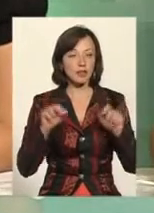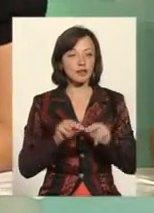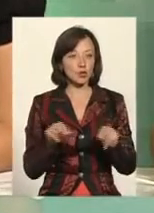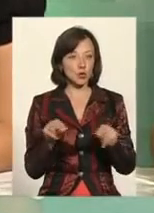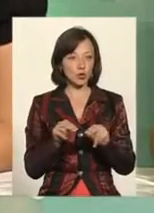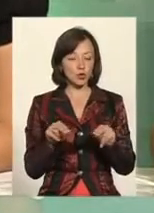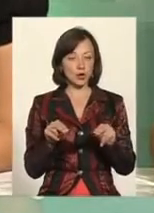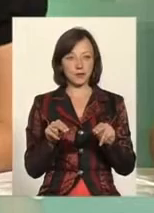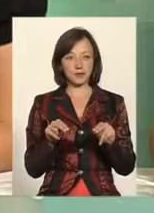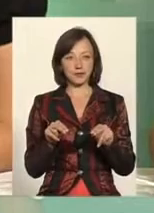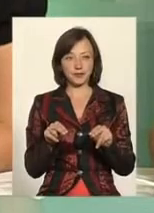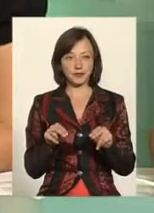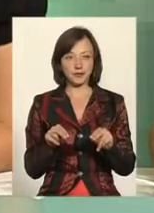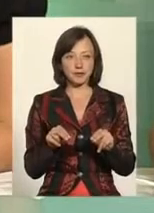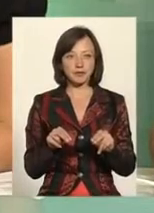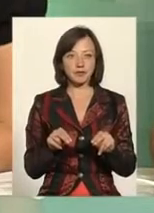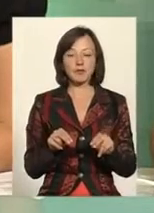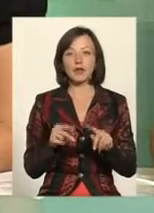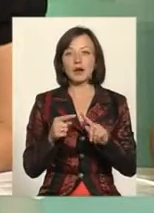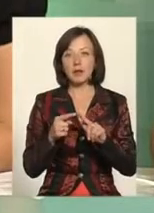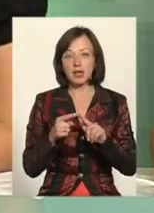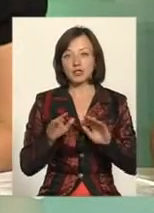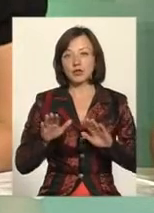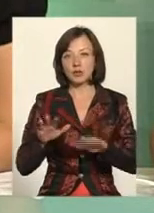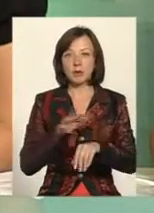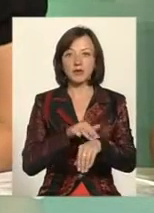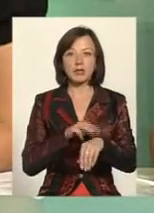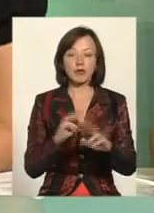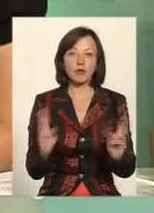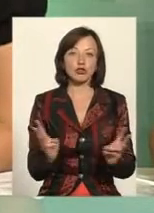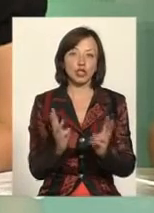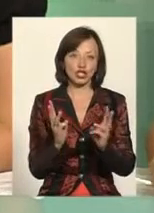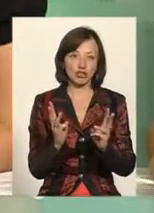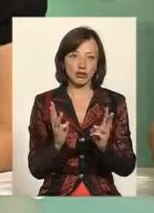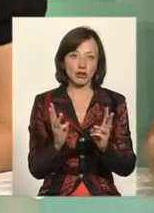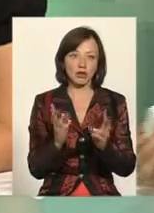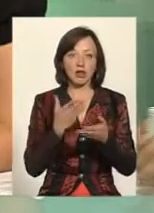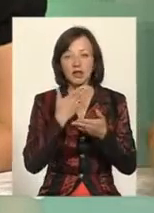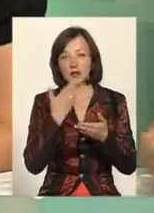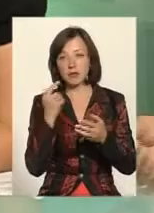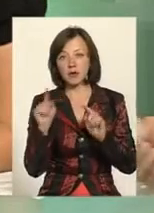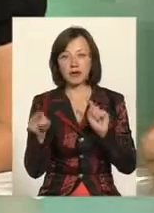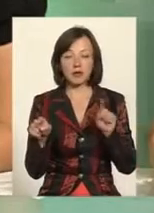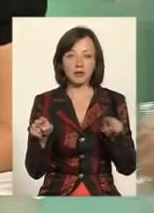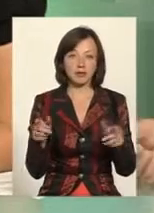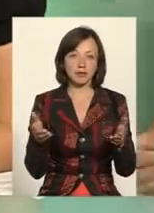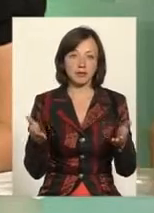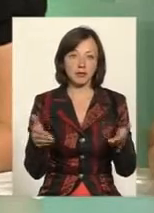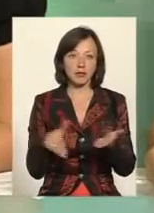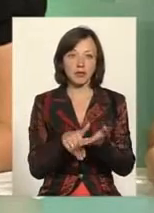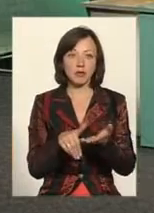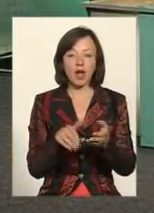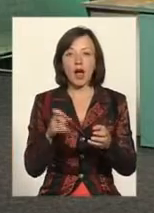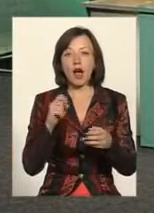вчитель фізкультури, так. Перший заступник, він міліціонер-пожарник. Ну, немає там ні комічної